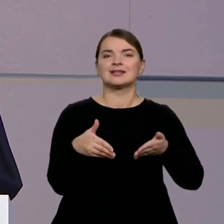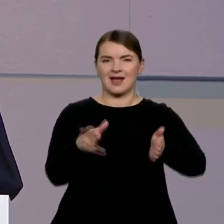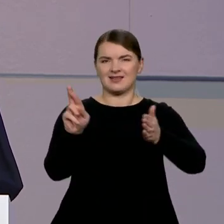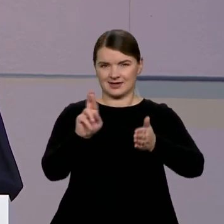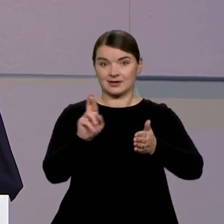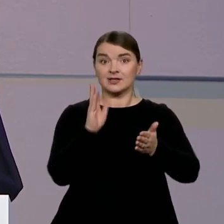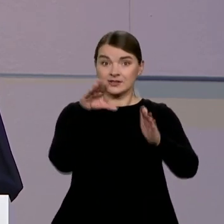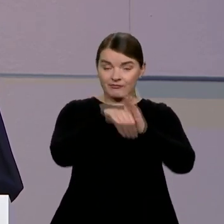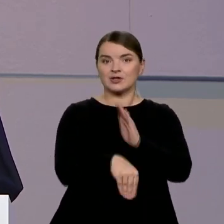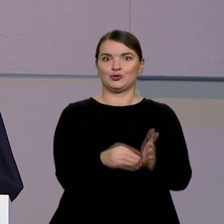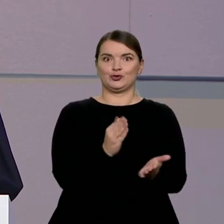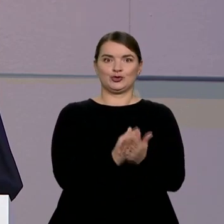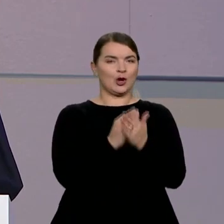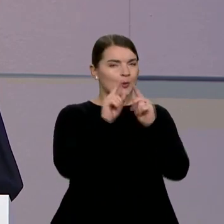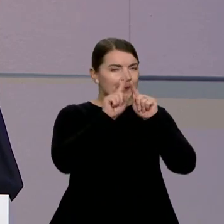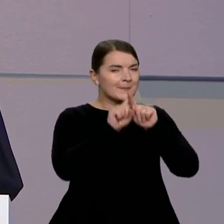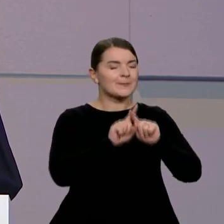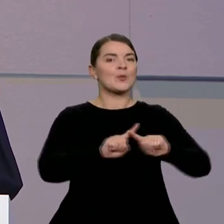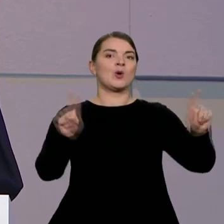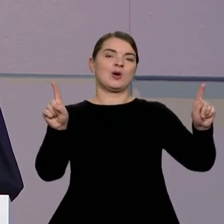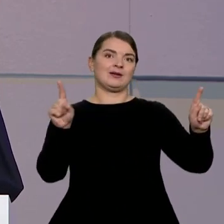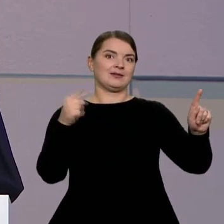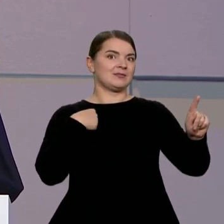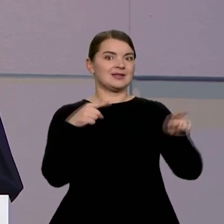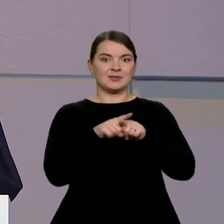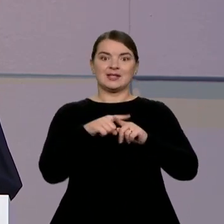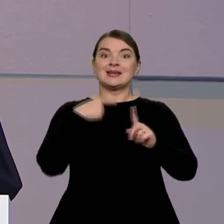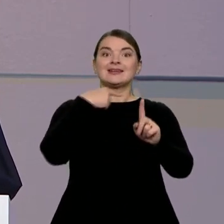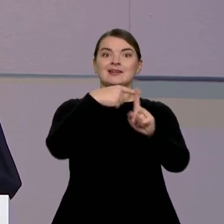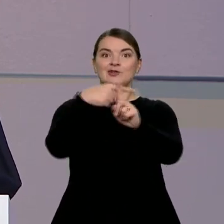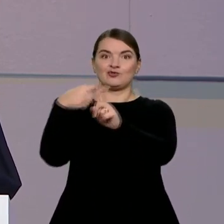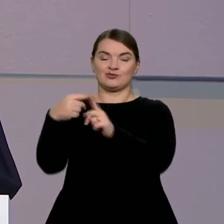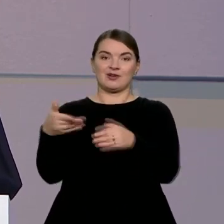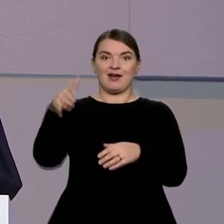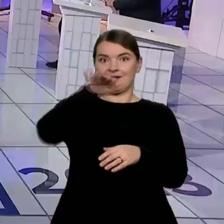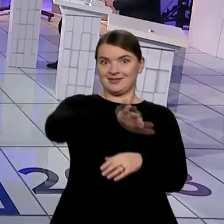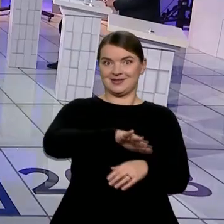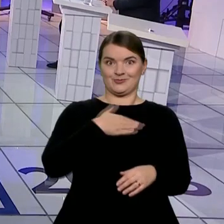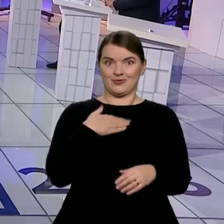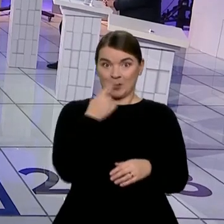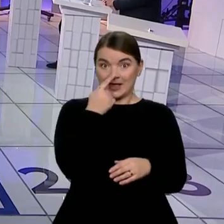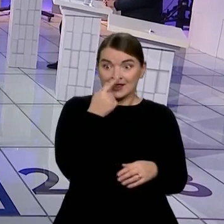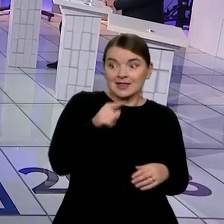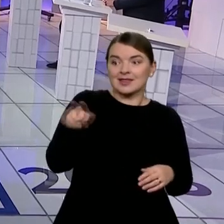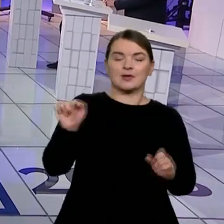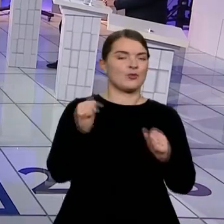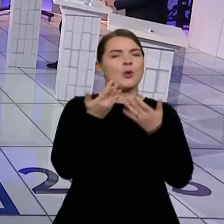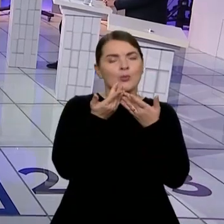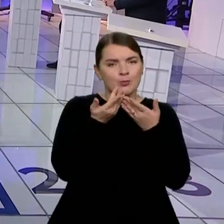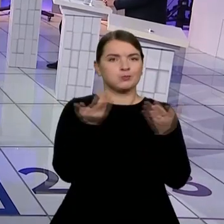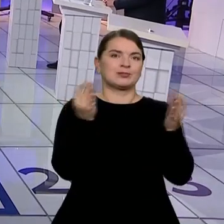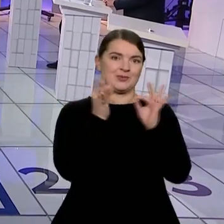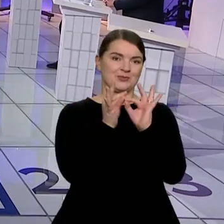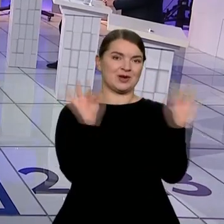turi unikalų pasaulyje. Mes esame pakeliui į Kryžių kalną, tai visada galima pasiūlyti mieste kažką tokio ypatingo.